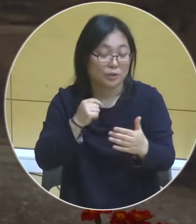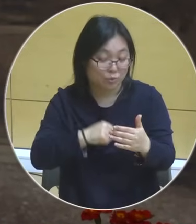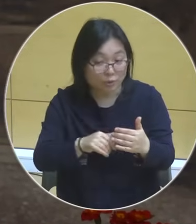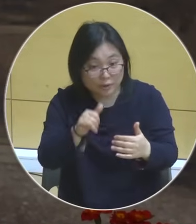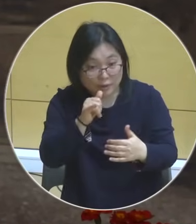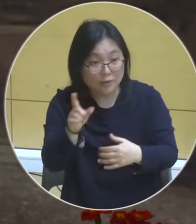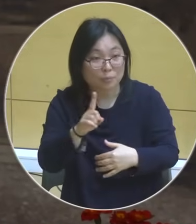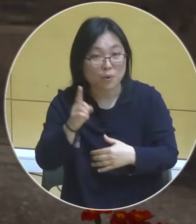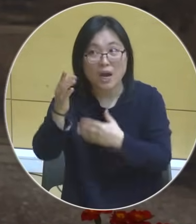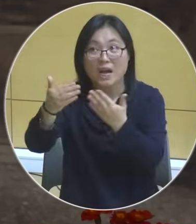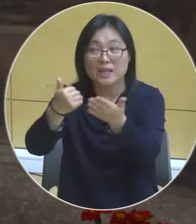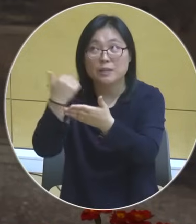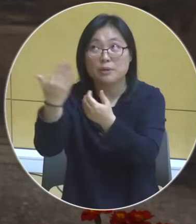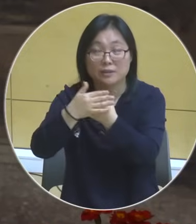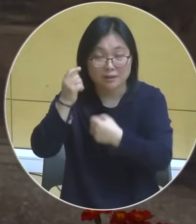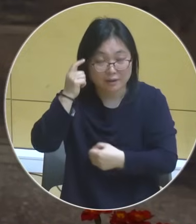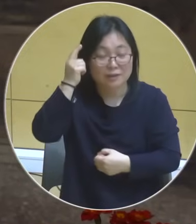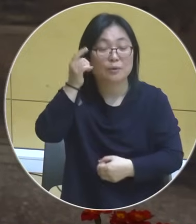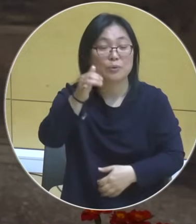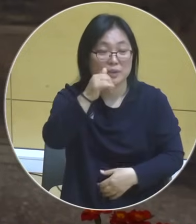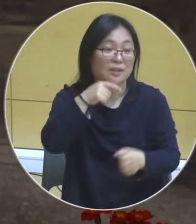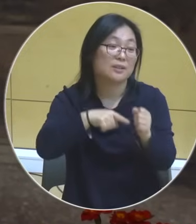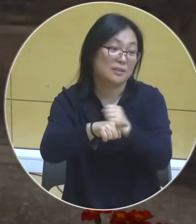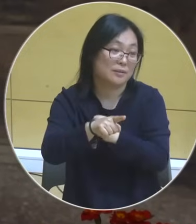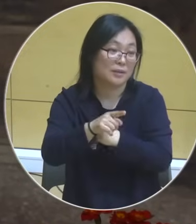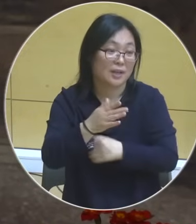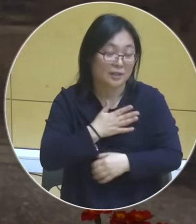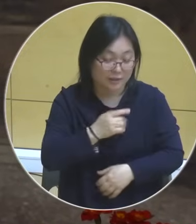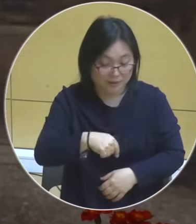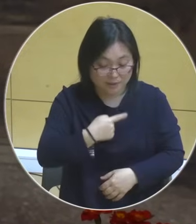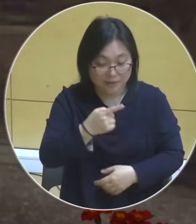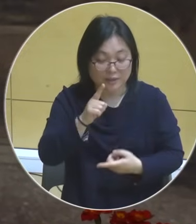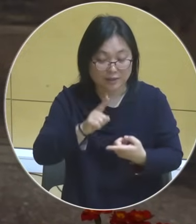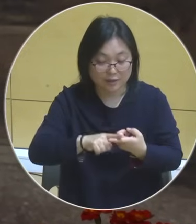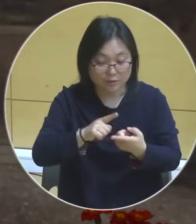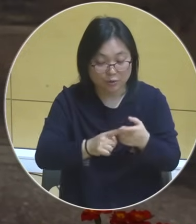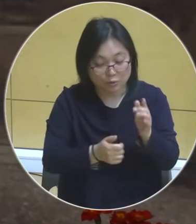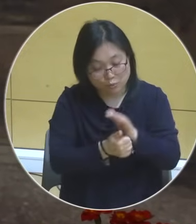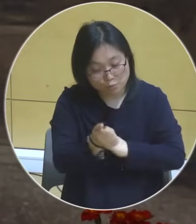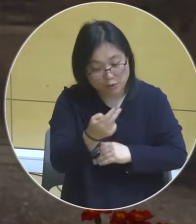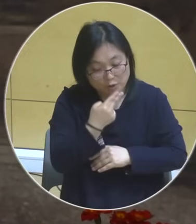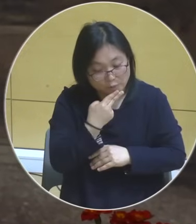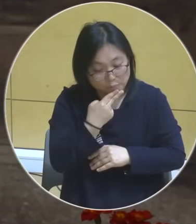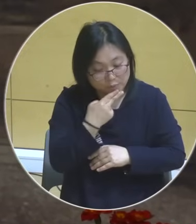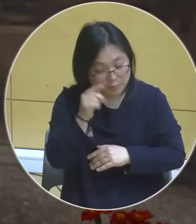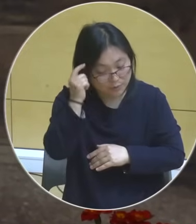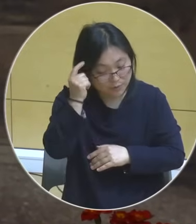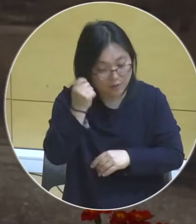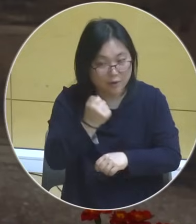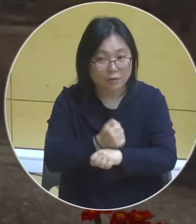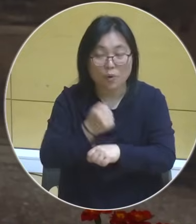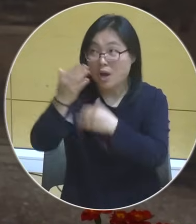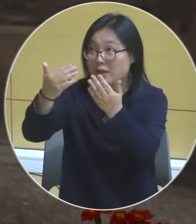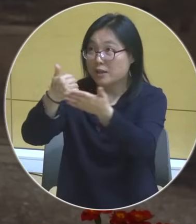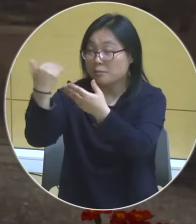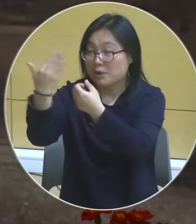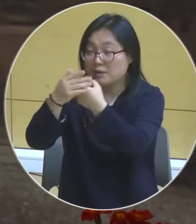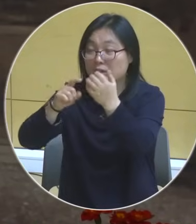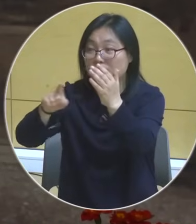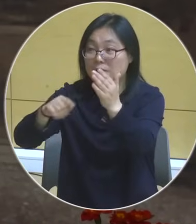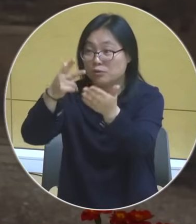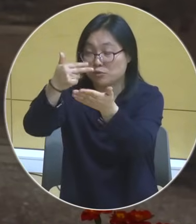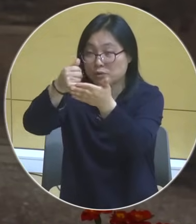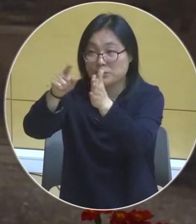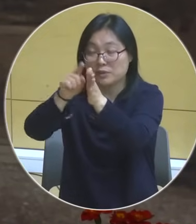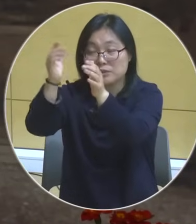건 뭡니까? 하나님의 은혜를 깨닫고 있다는 겁니다. 자기 자신에 대해서는 소망이 없다고 판단 내리고 하나님의 은혜 가운데 주님